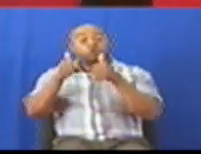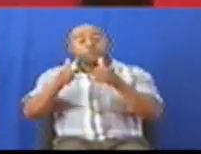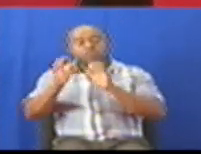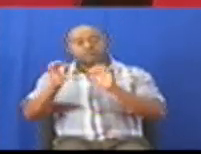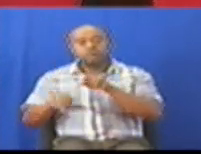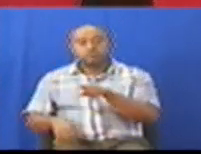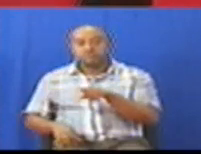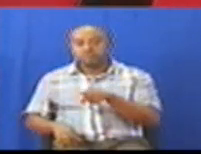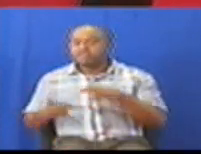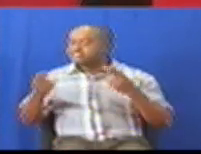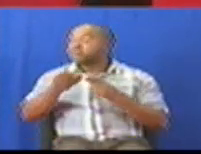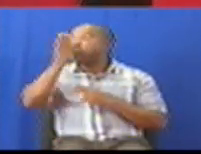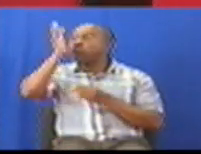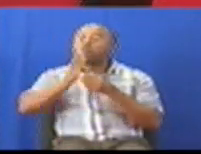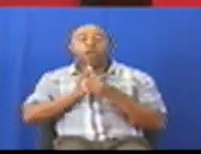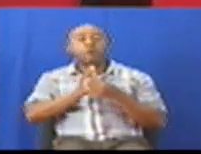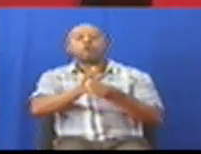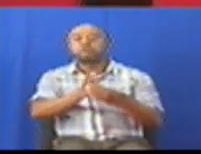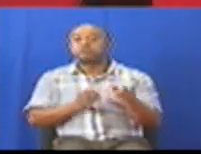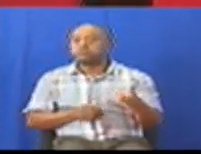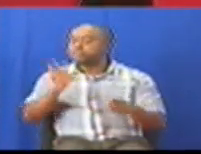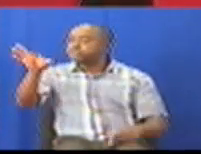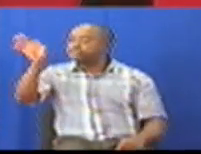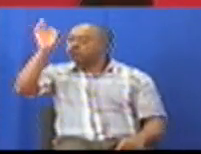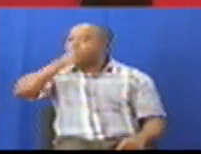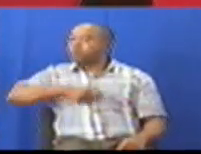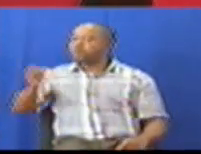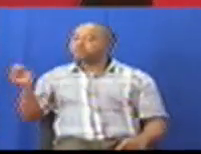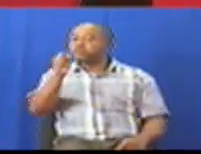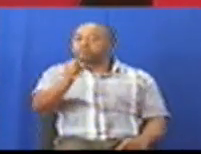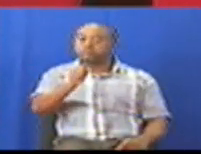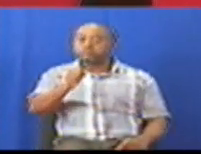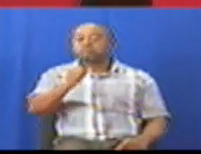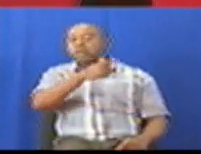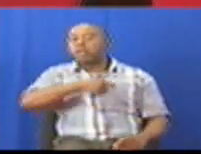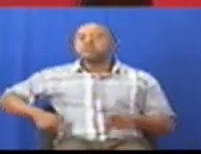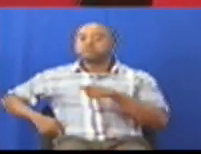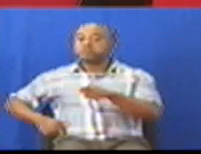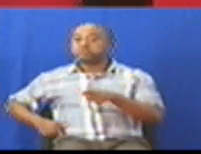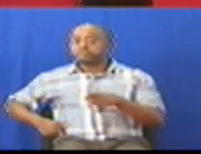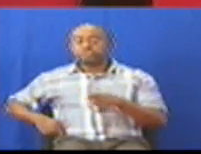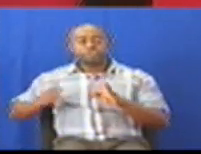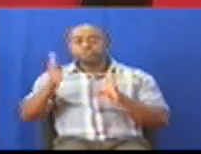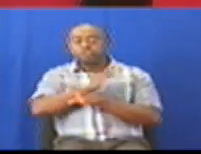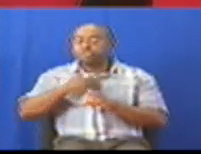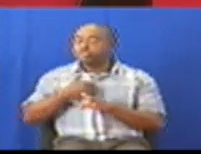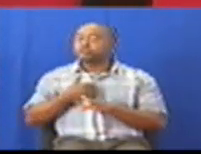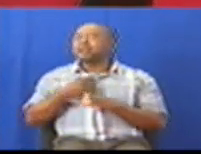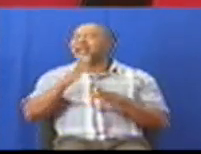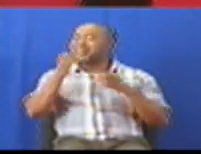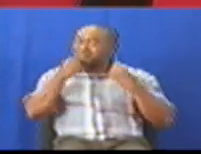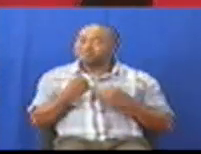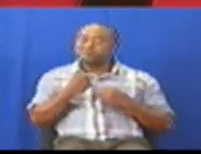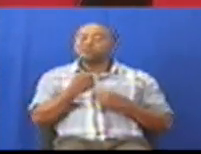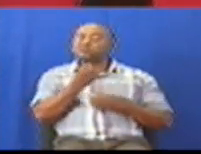Ni kama maongozi ya Mwenyezi Mungu, kwa sababu tumekuta nchi yetu iko katika hali ngumu sana, rushwa, madawa kulevya na vitu